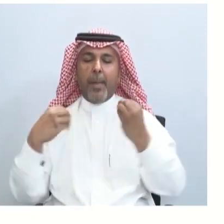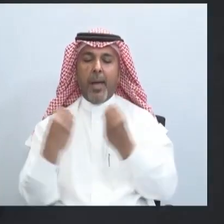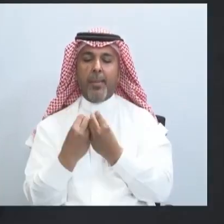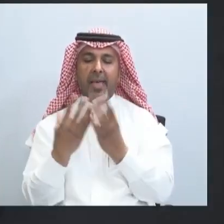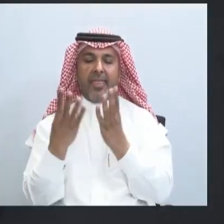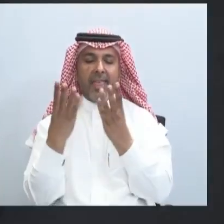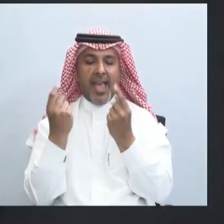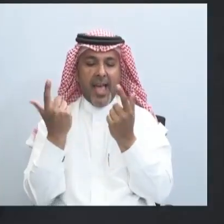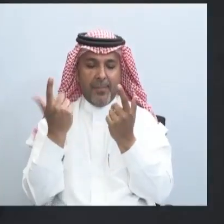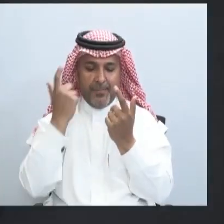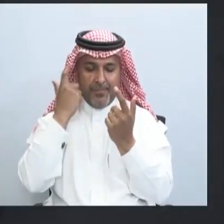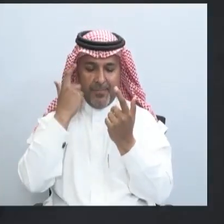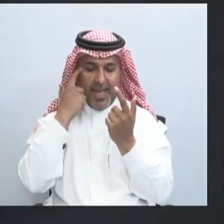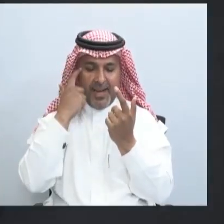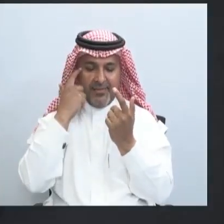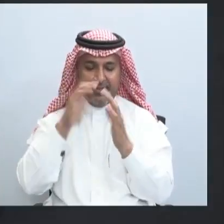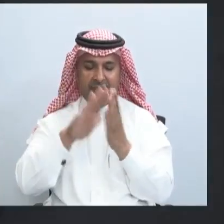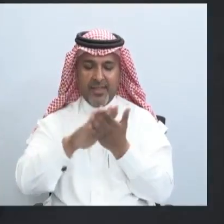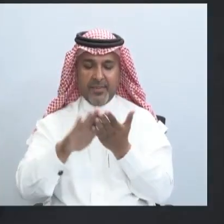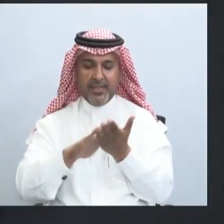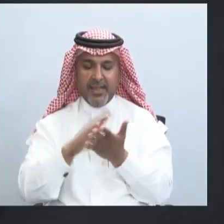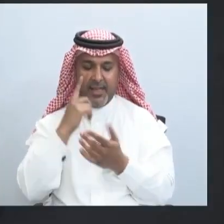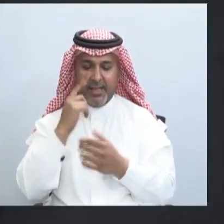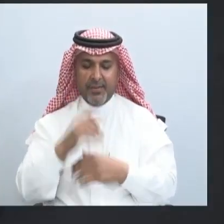مساحه الشكل المركب كاملا